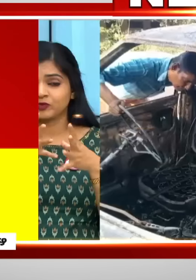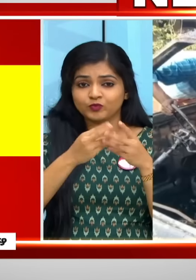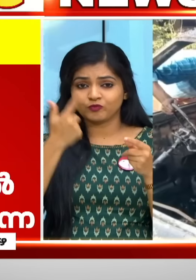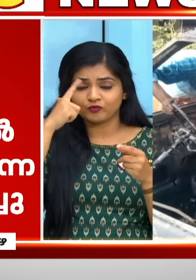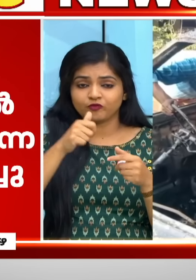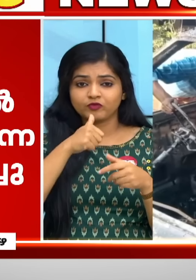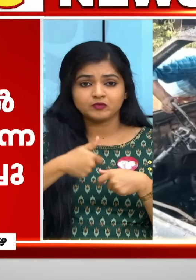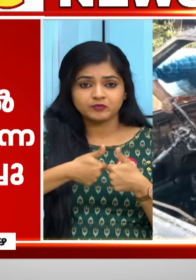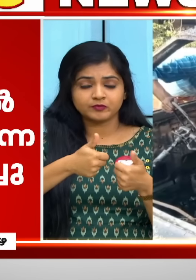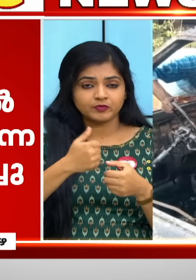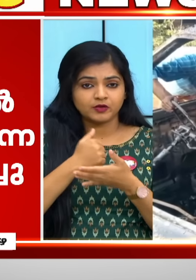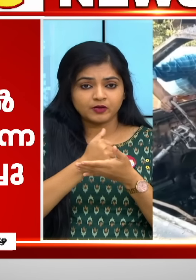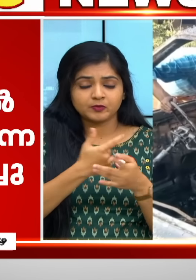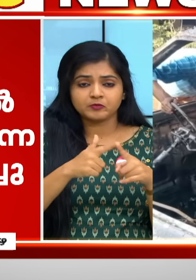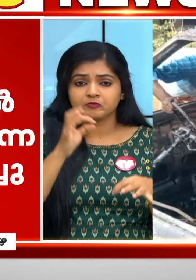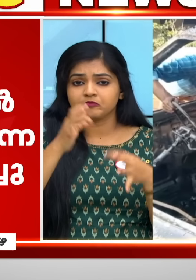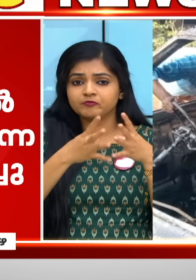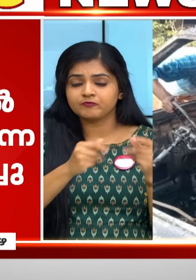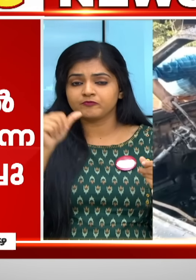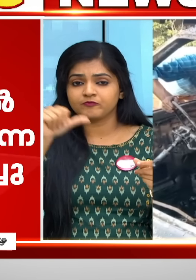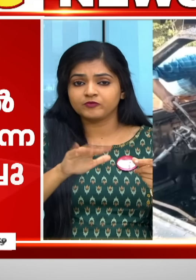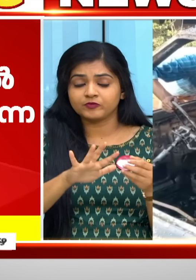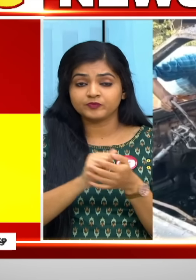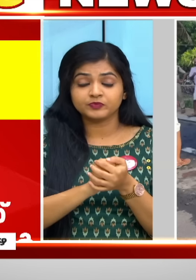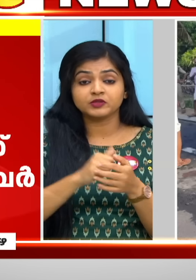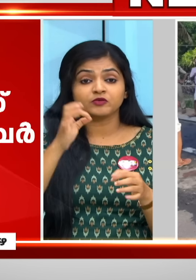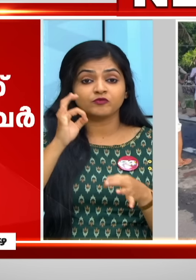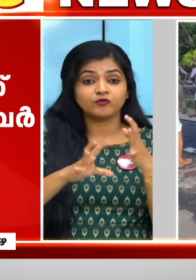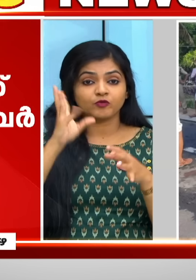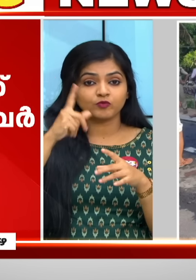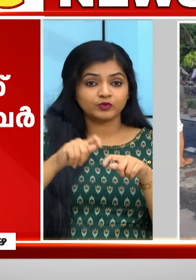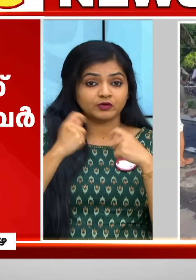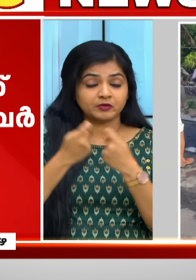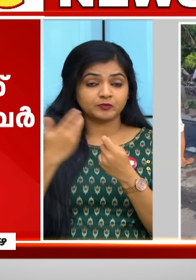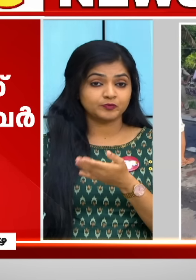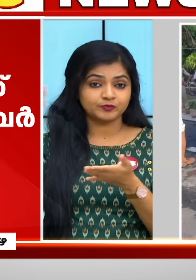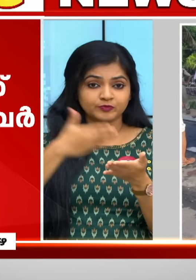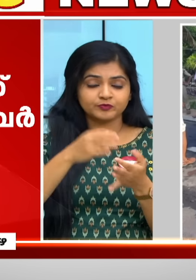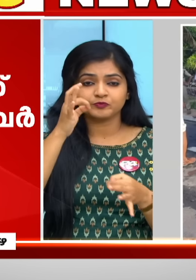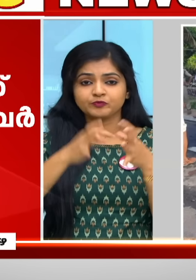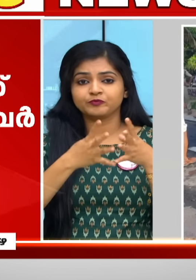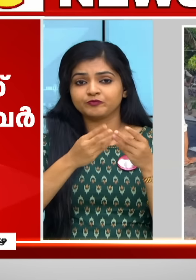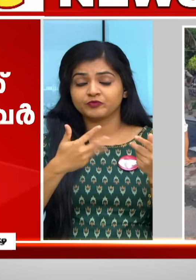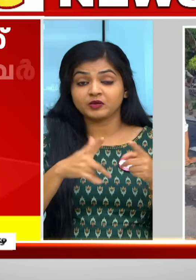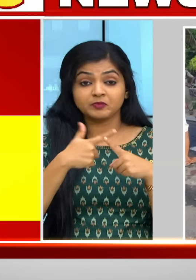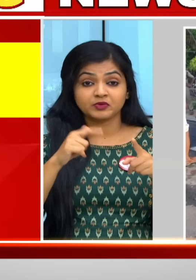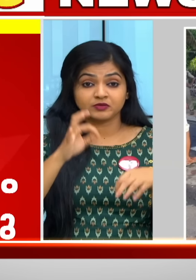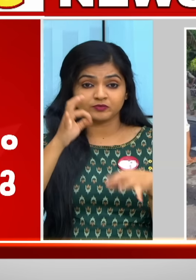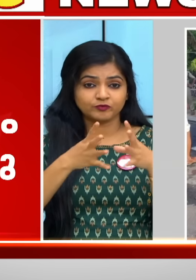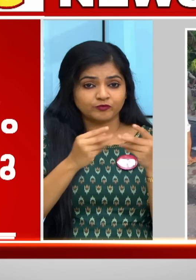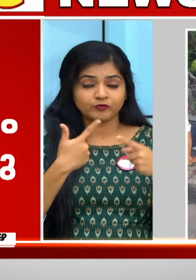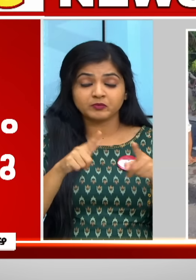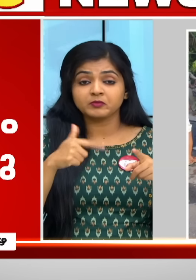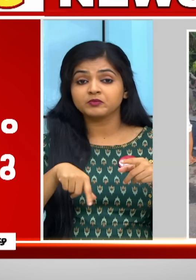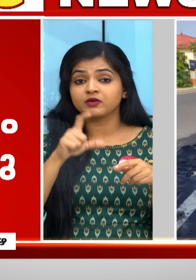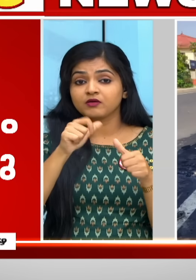പരാജയപ്പെട്ടു. ആലപ്പുഴയിൽ നിന്നും പിന്നീട് ചങ്ങനാശ്ശേരിയിൽ നിന്നും അഗ്നിരക്ഷാ സേന പ്രവർത്തകർ എത്തിയാണ് തീ അണച്ചത്. പക്ഷേ തീ അണച്ചെങ്കിലും കാർ